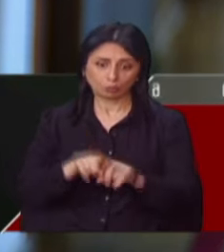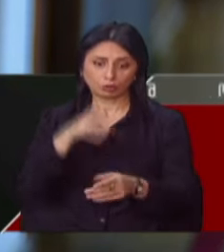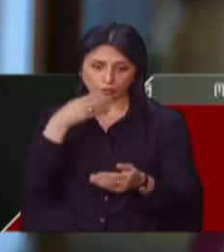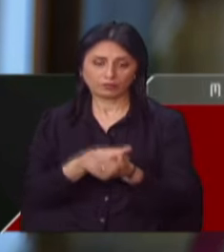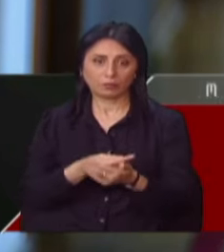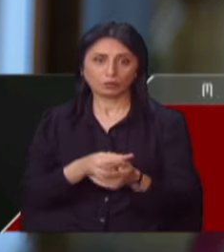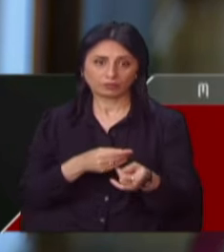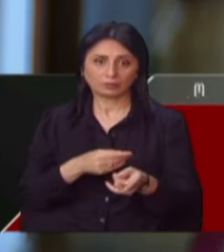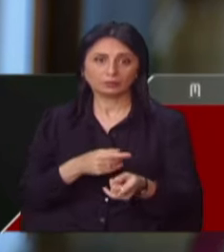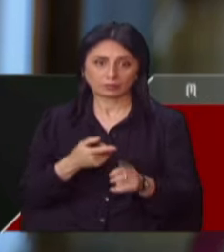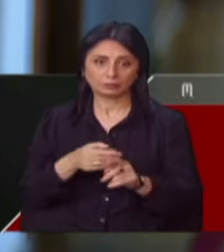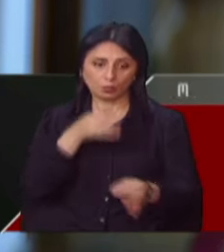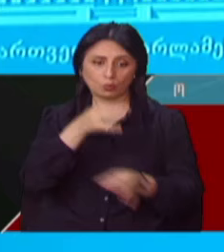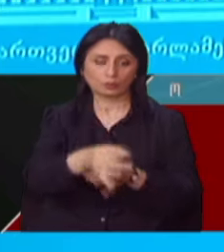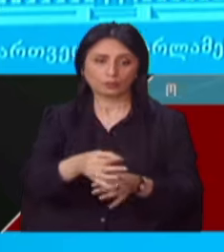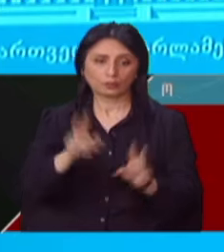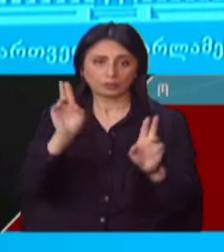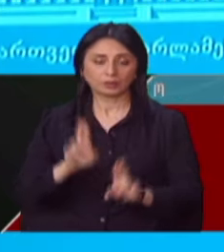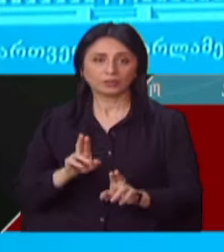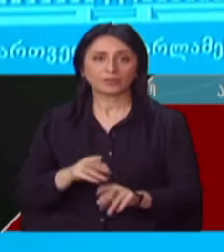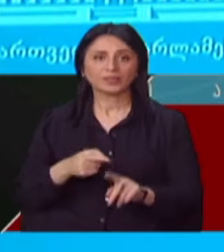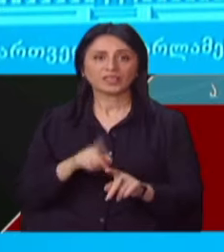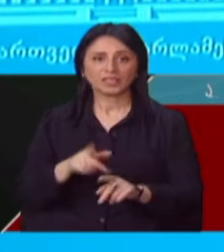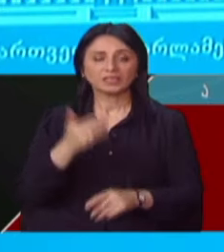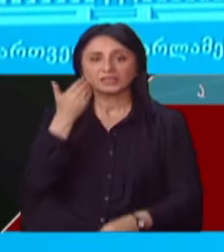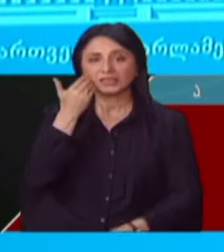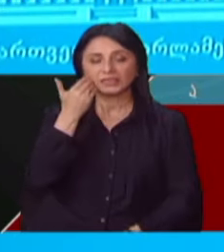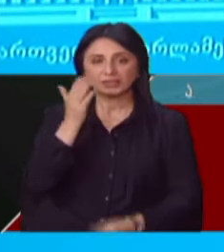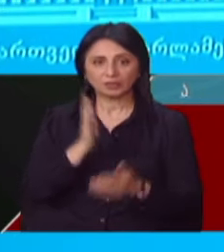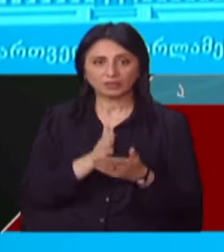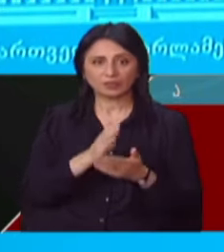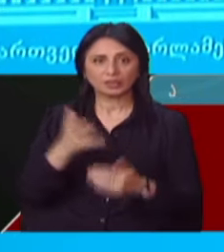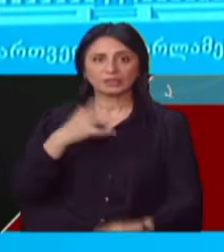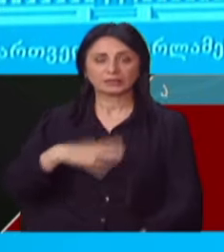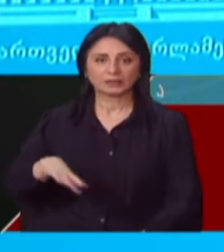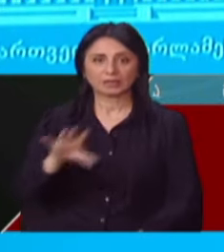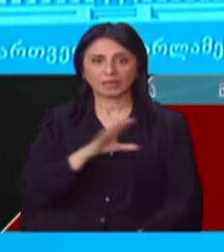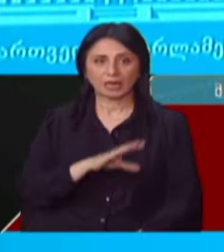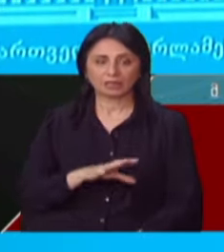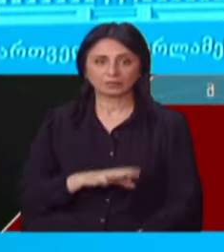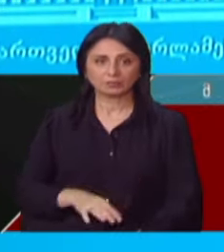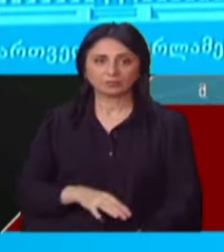მხრივ სარკისებურად გიწესებენ წესებს. ეს არის სირცხვილი საქართველოს